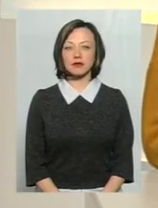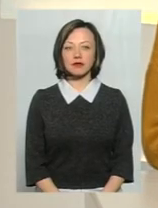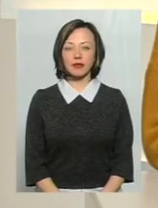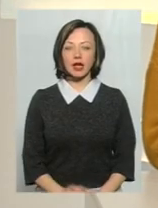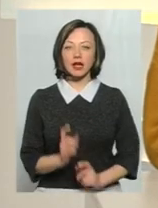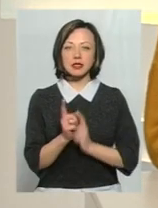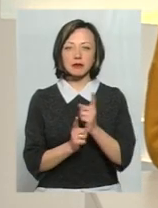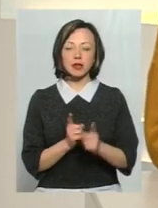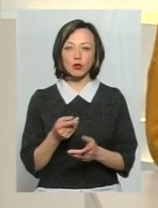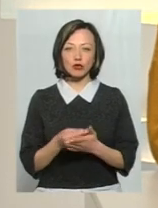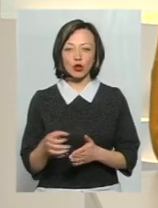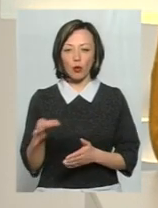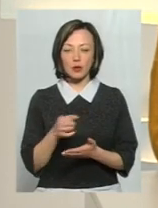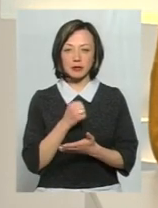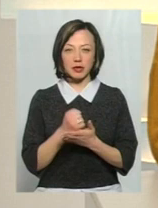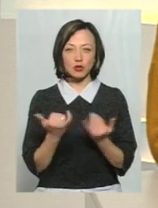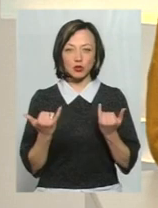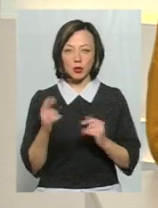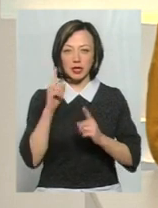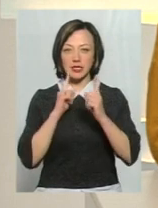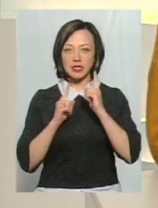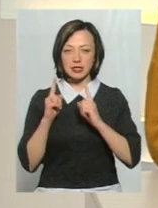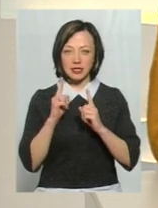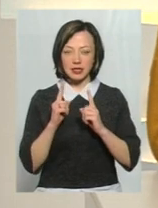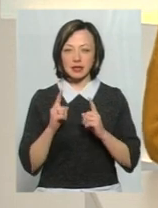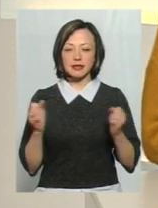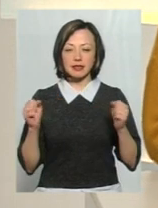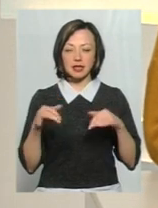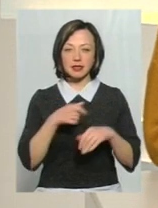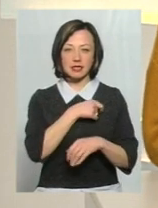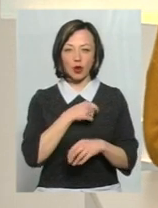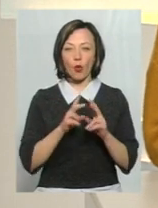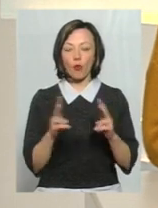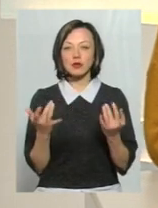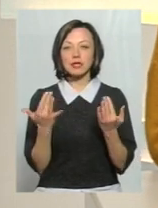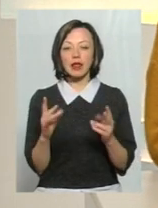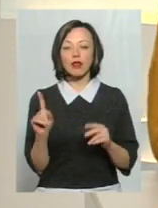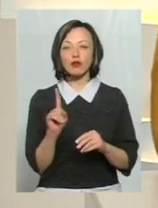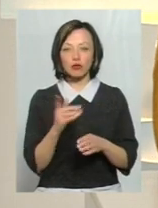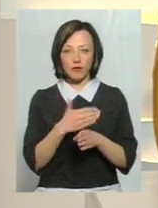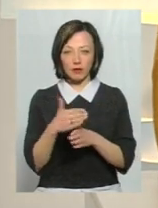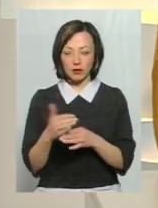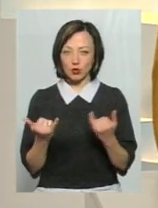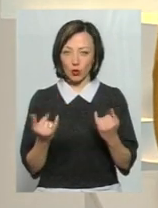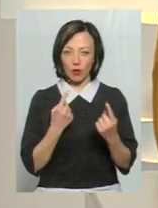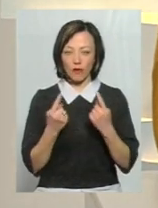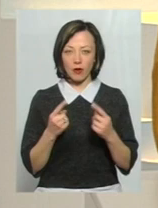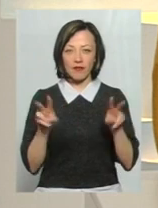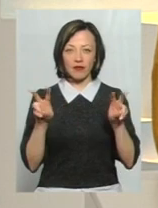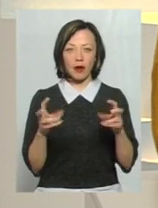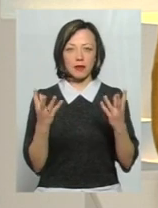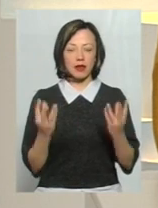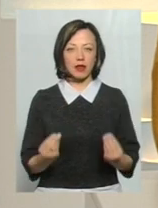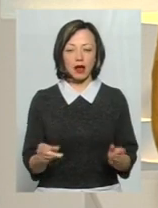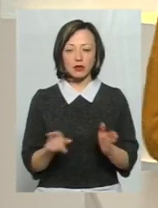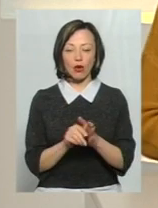Зміни до бюджету області прийняли сьогодні на пленарному засіданні сесії. Кому скільки і на що перепало, про це говоримо сьогодні у темі дня